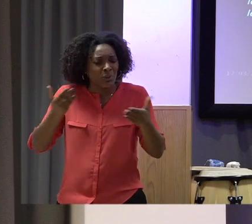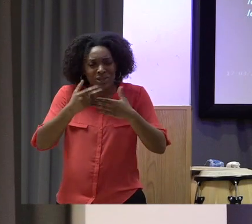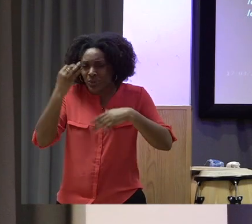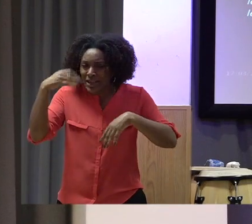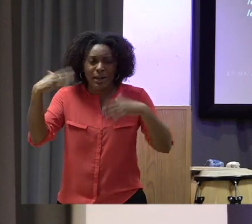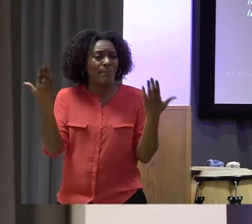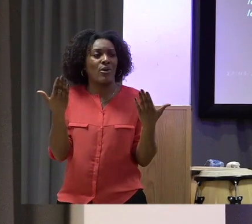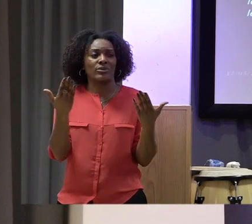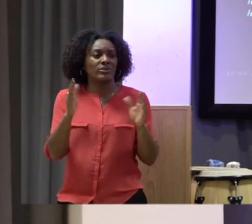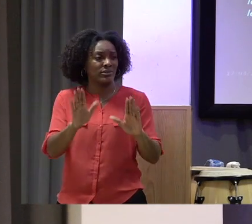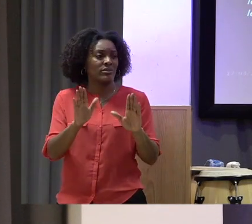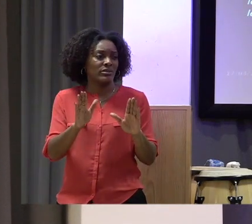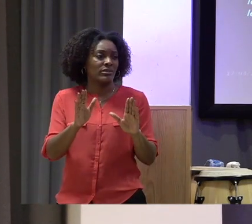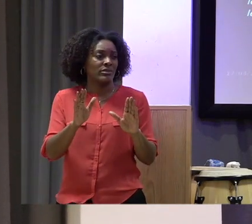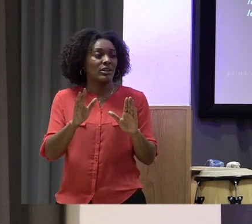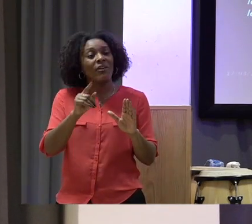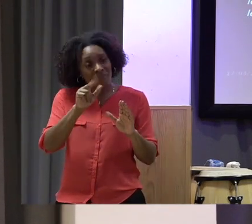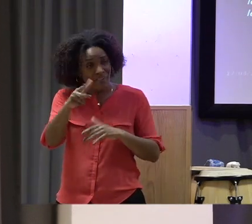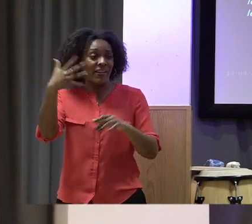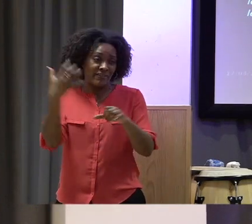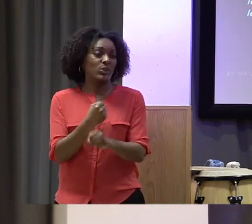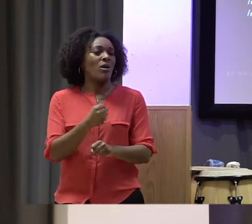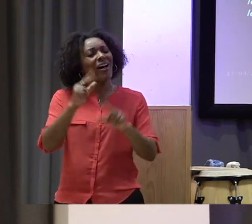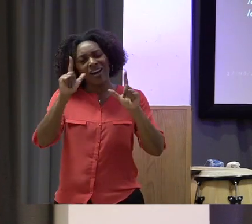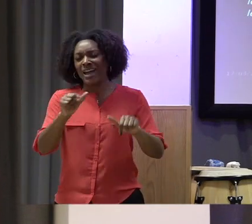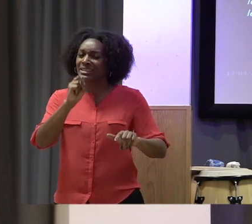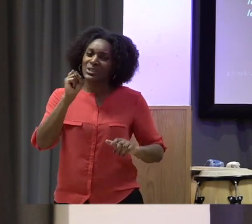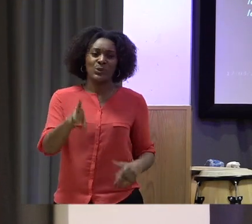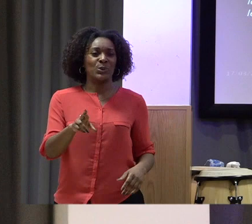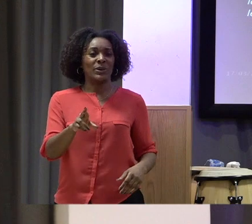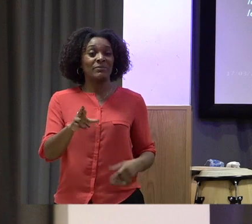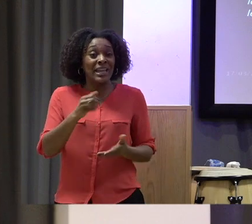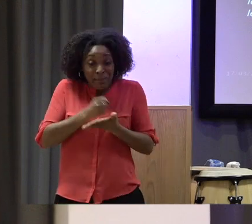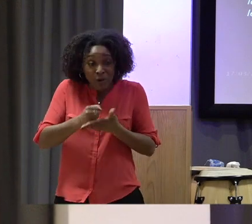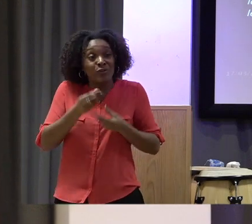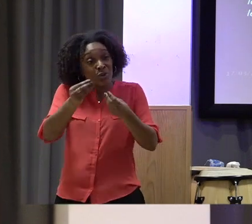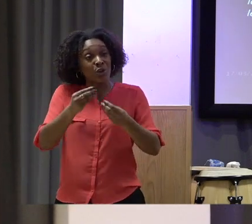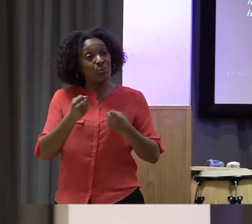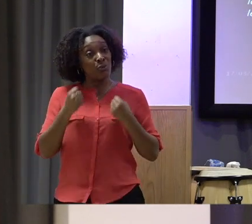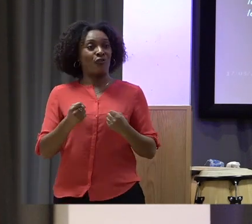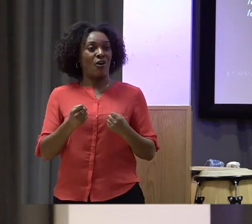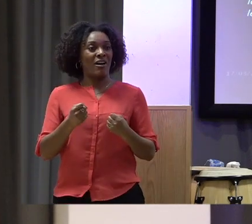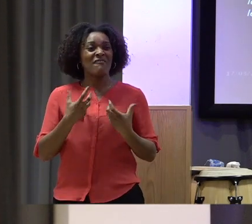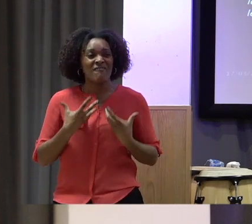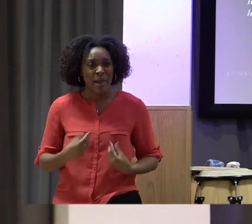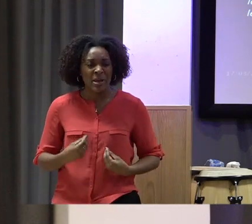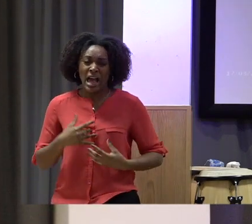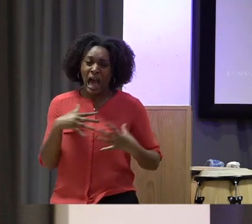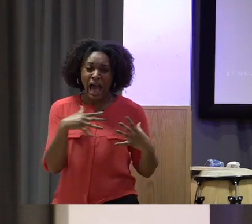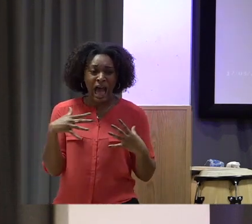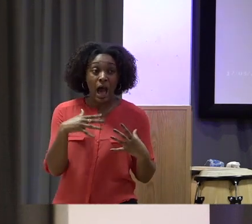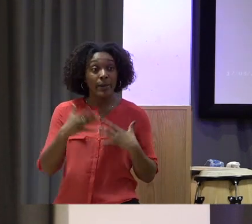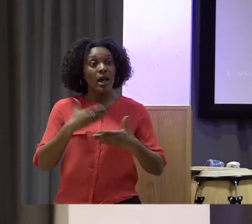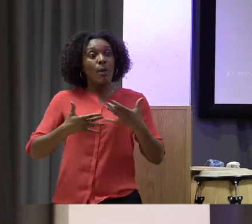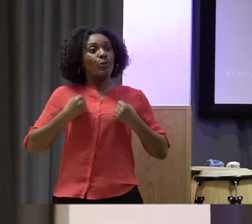actualité, vous en sortirez beaucoup plus fort. Alors je vais finir ce